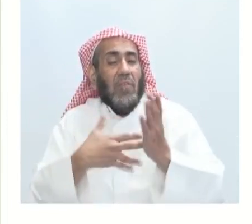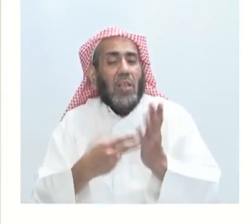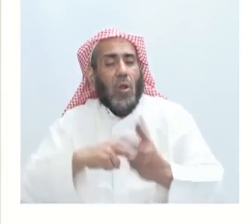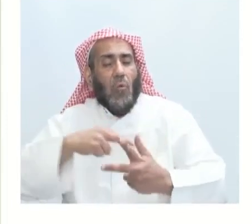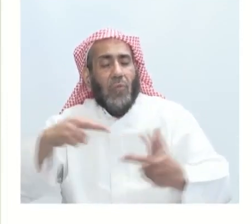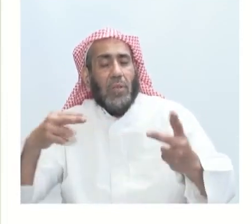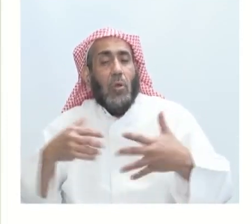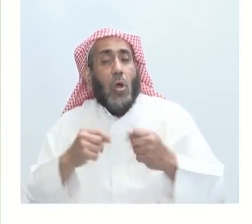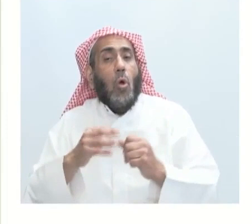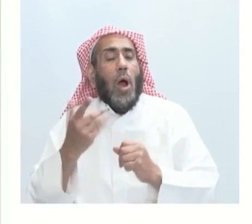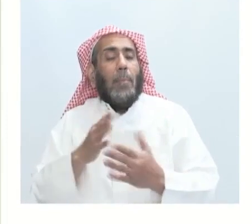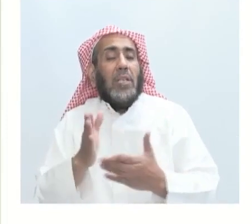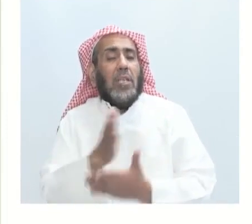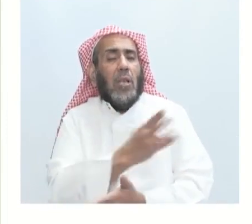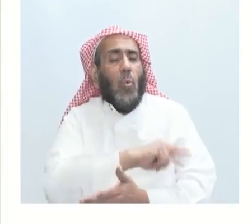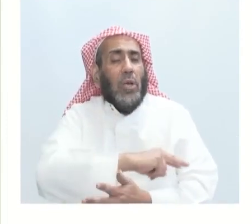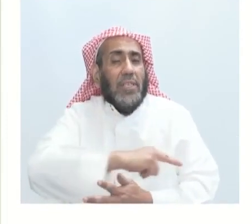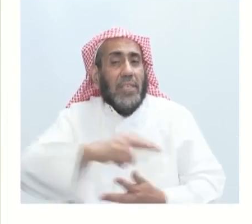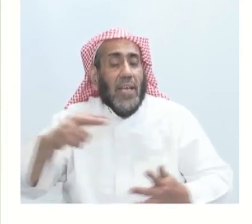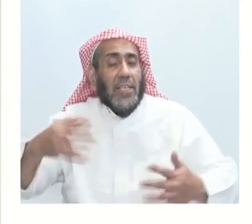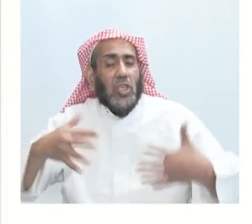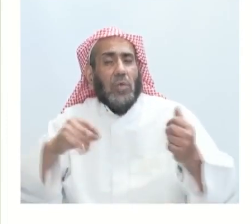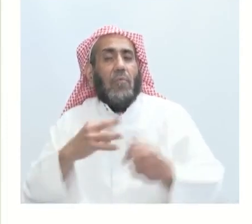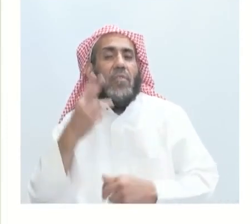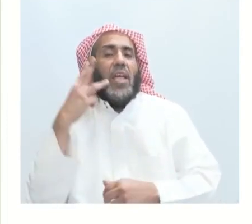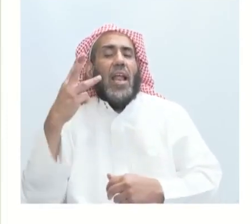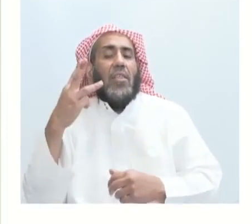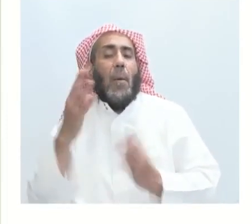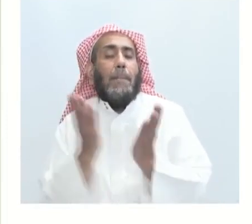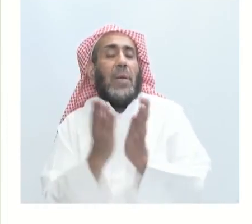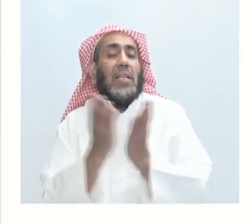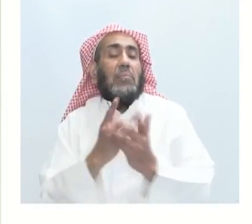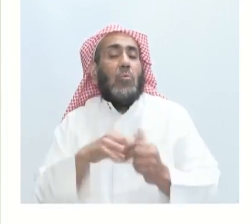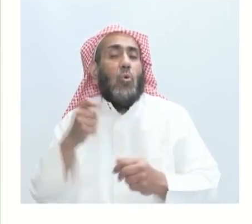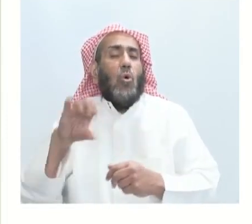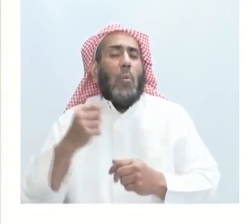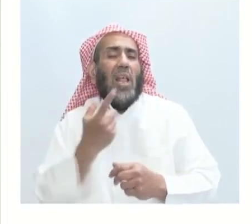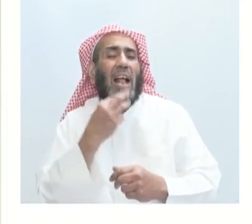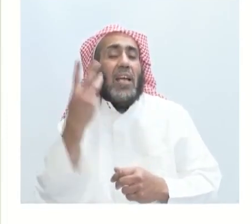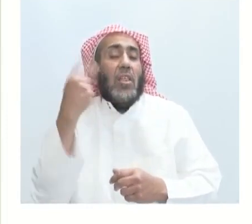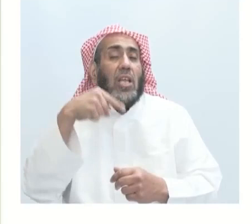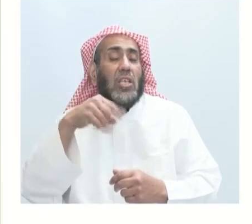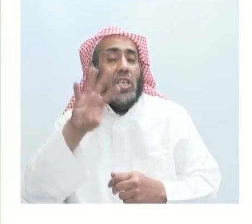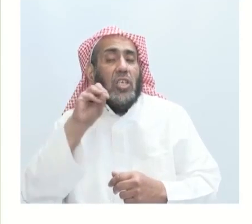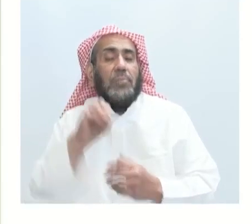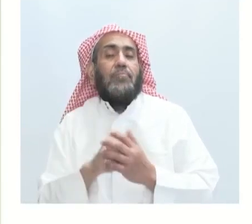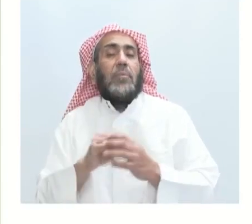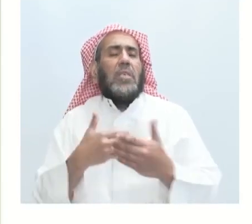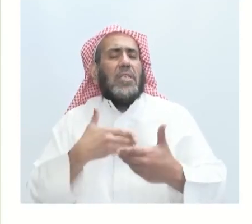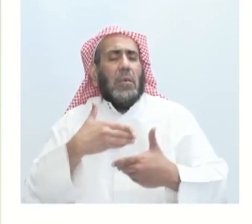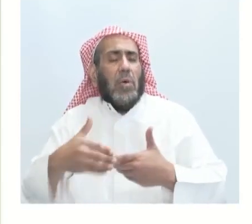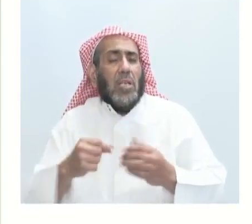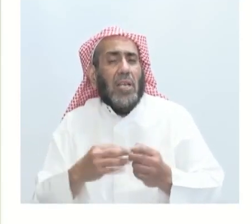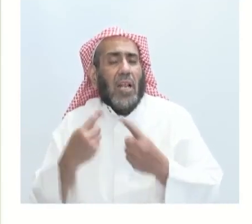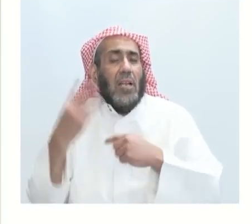في الادب العربي وابرز اتجاهات تنوعت اتجاهات الشعر العربي في ثلاث اتجاهات او مدارس كما سماها النقاد منذ القرن الثال عشر الهجري استمرت خلال